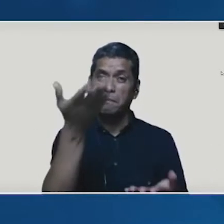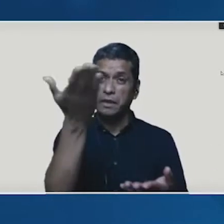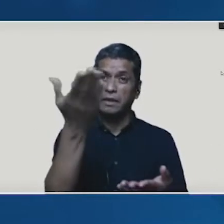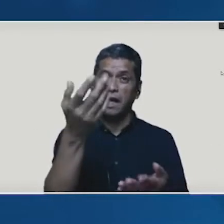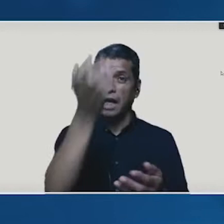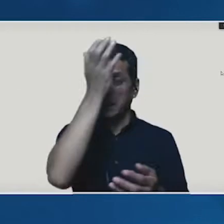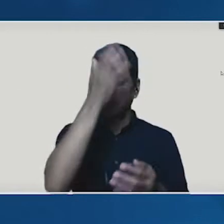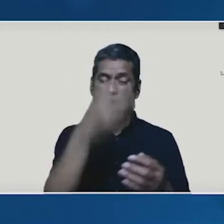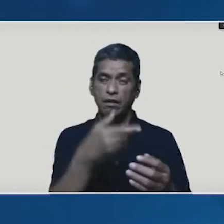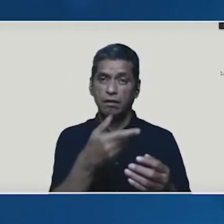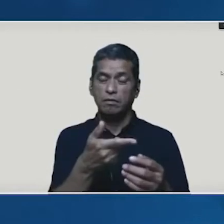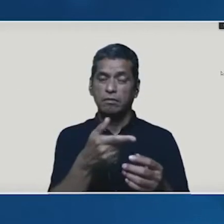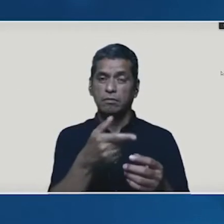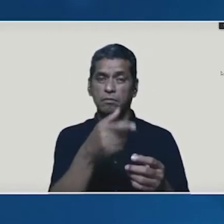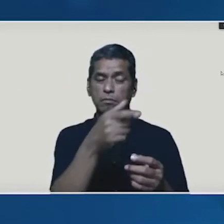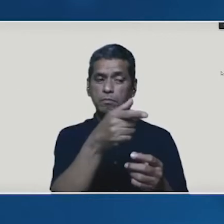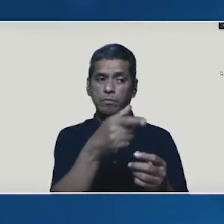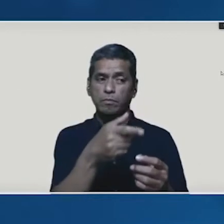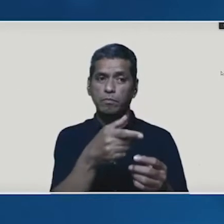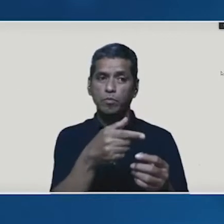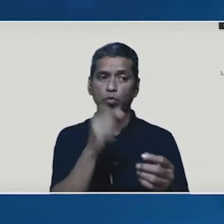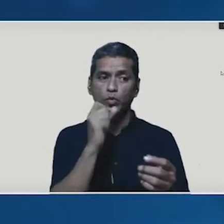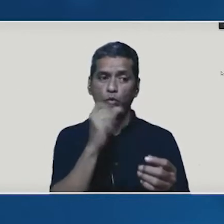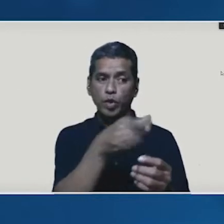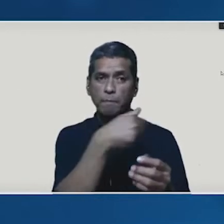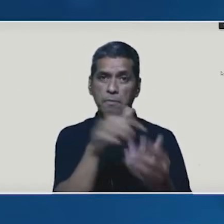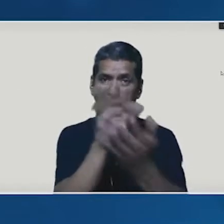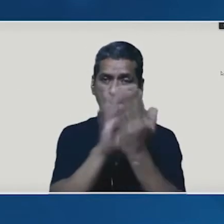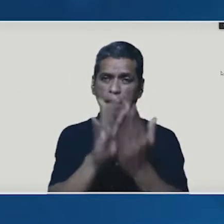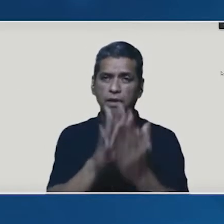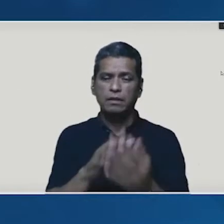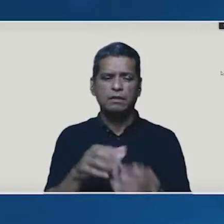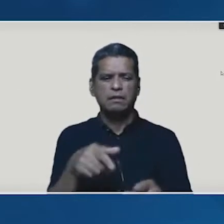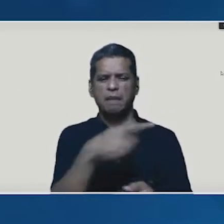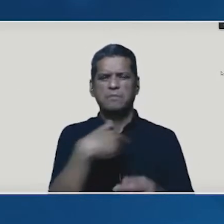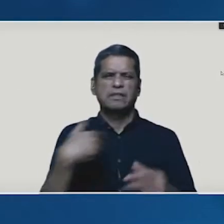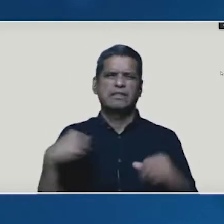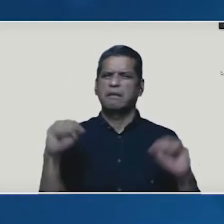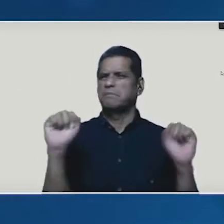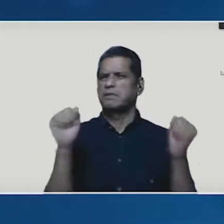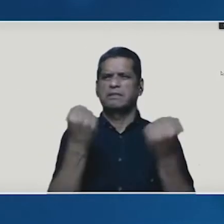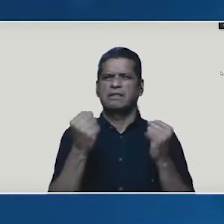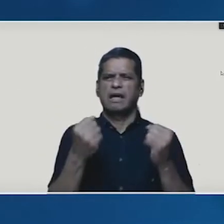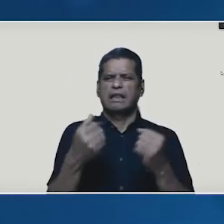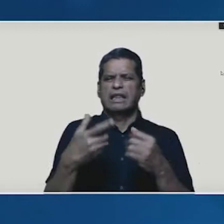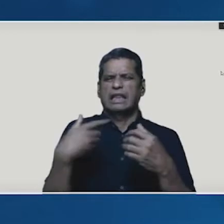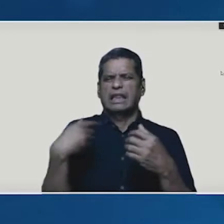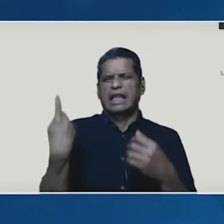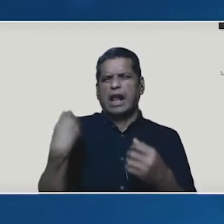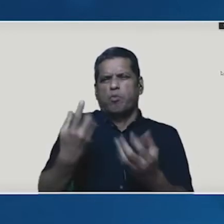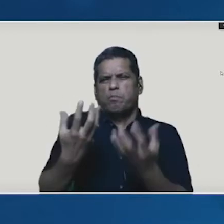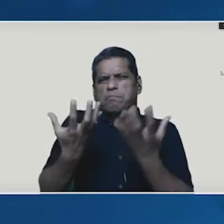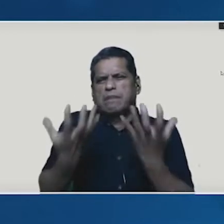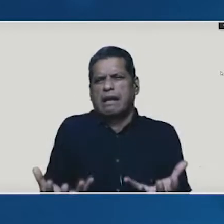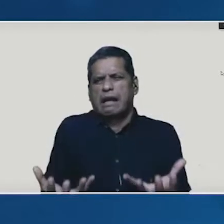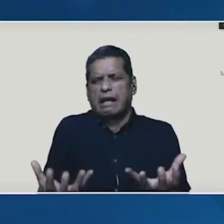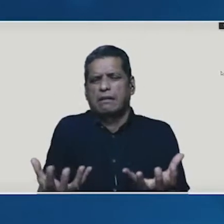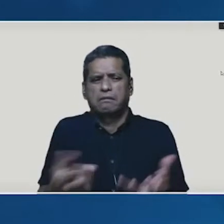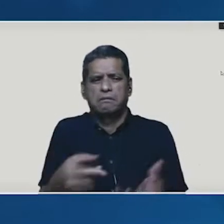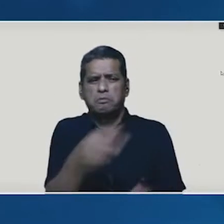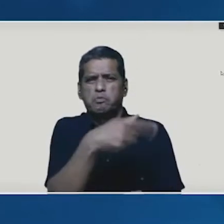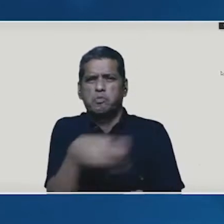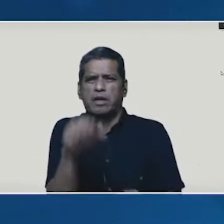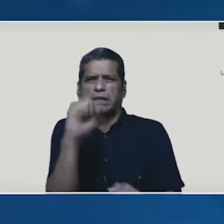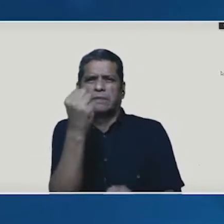tidak ada seorangpun yang dapat memberitahukannya kepada tuanku Raja tidak ada tidak ada seorangpun Solo